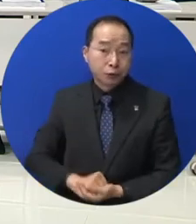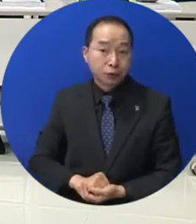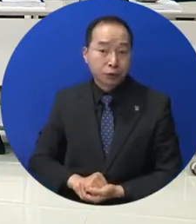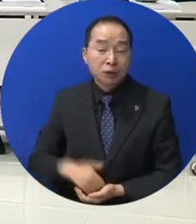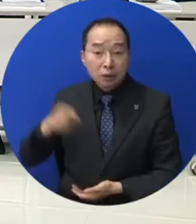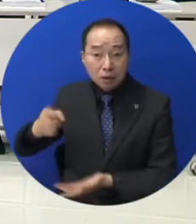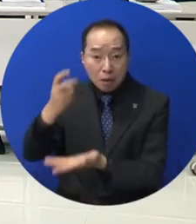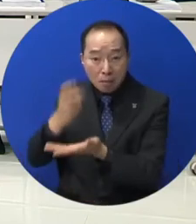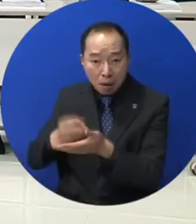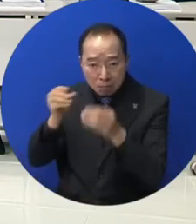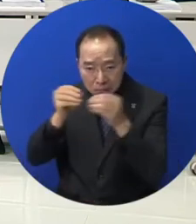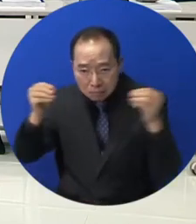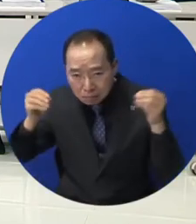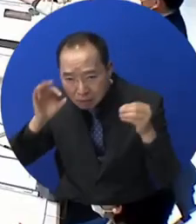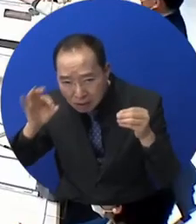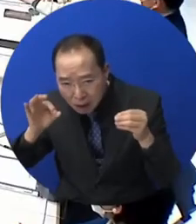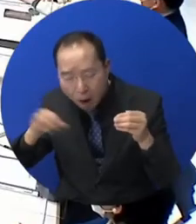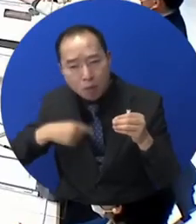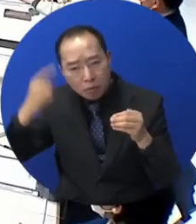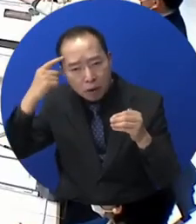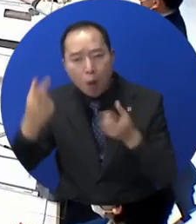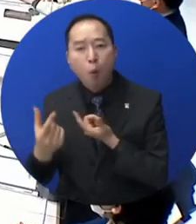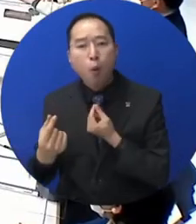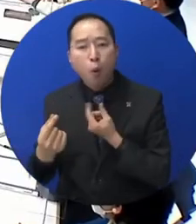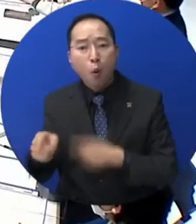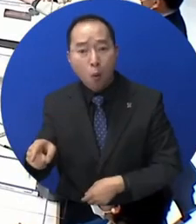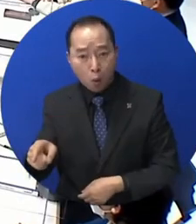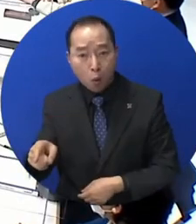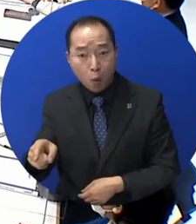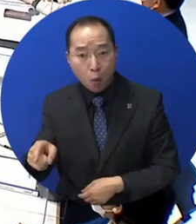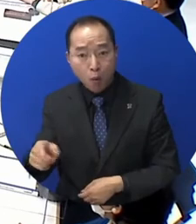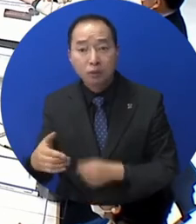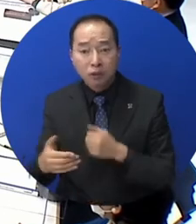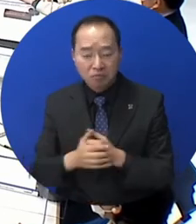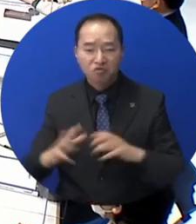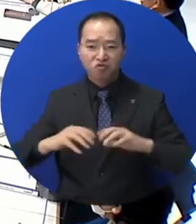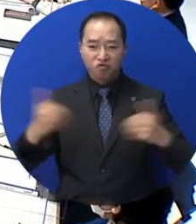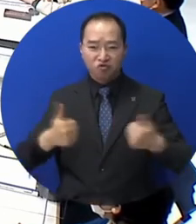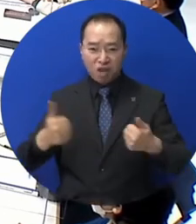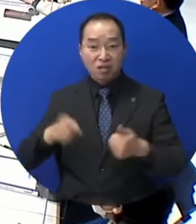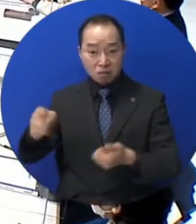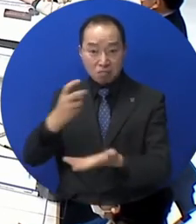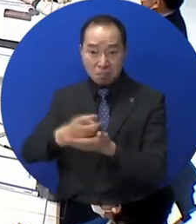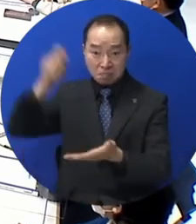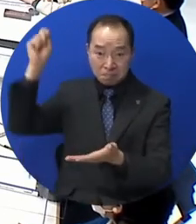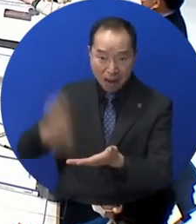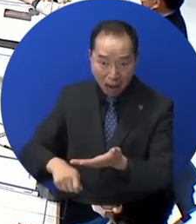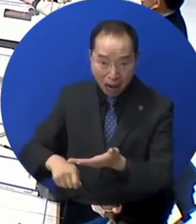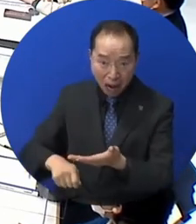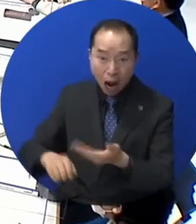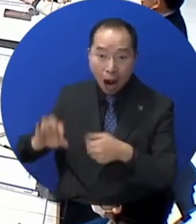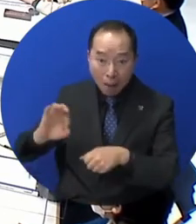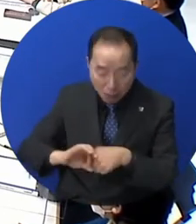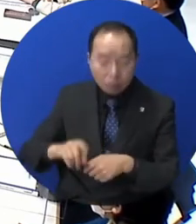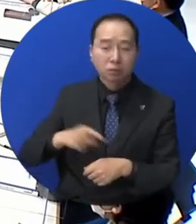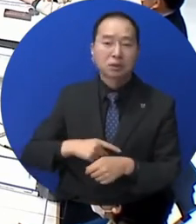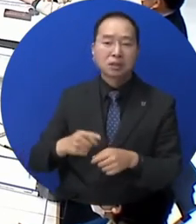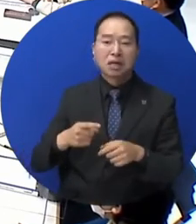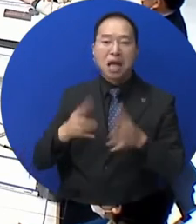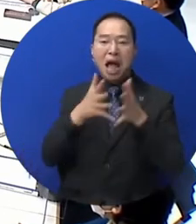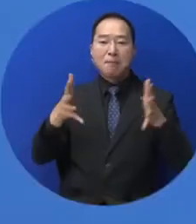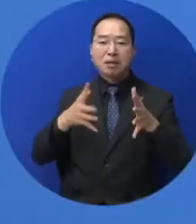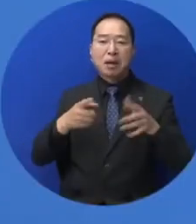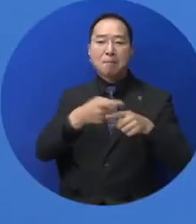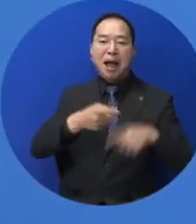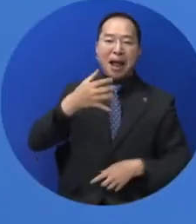그 법을 들여다봤는데 제 생각과 거의 비슷합니다. 그렇기 때문에 국회에서 그 법이 통과가 되면 저는 이 반값 아파트를